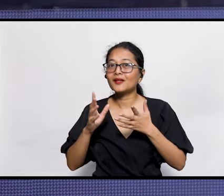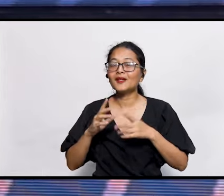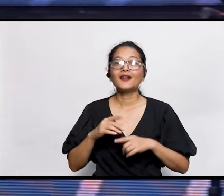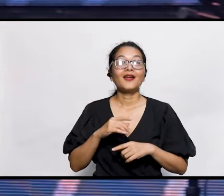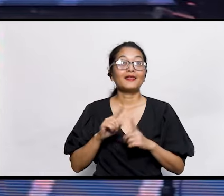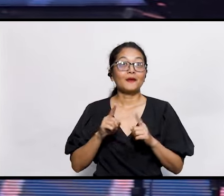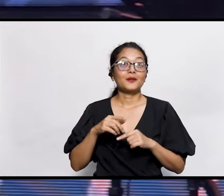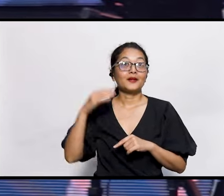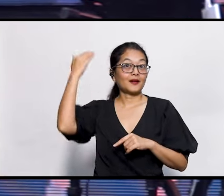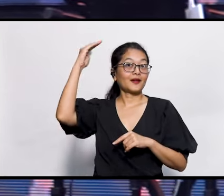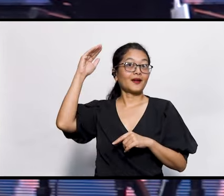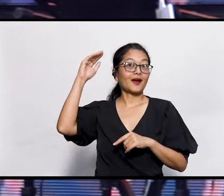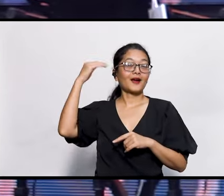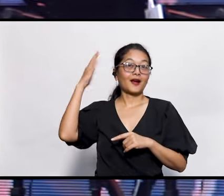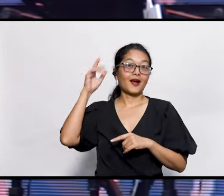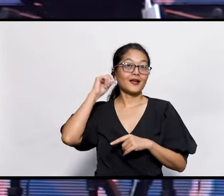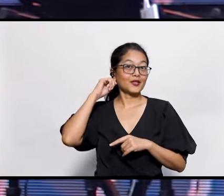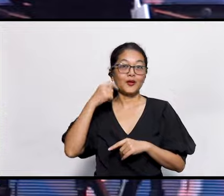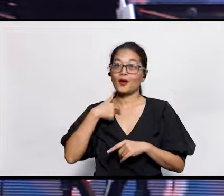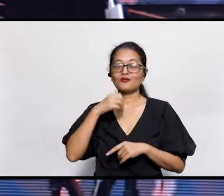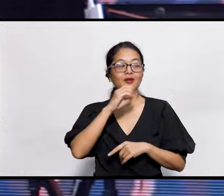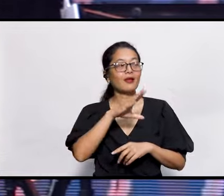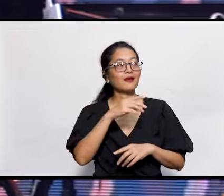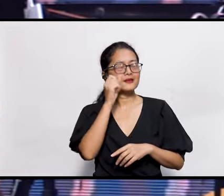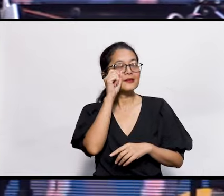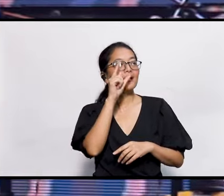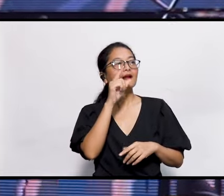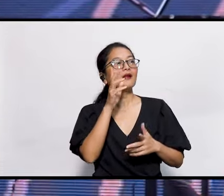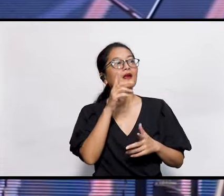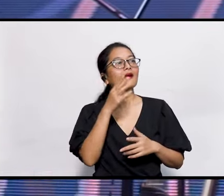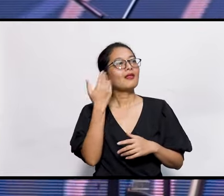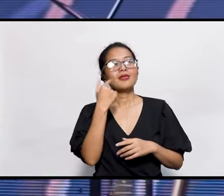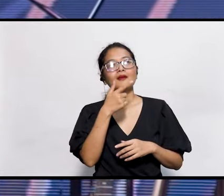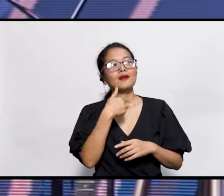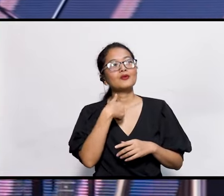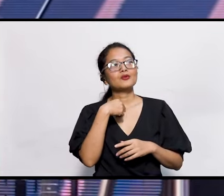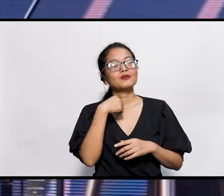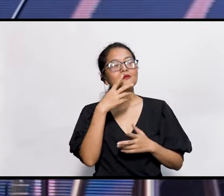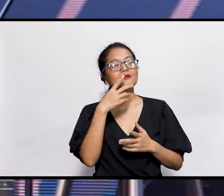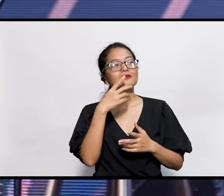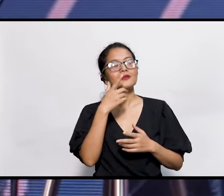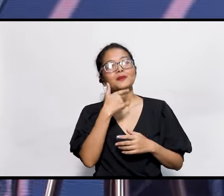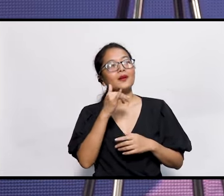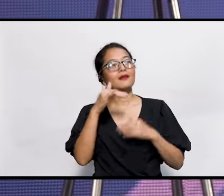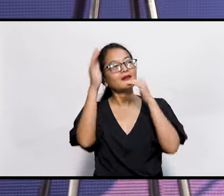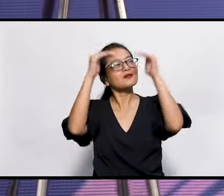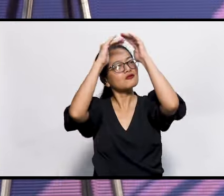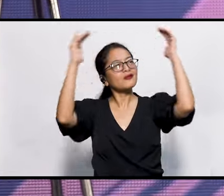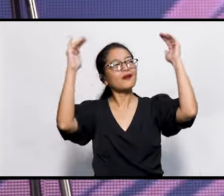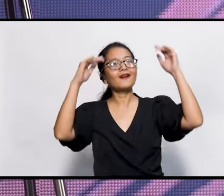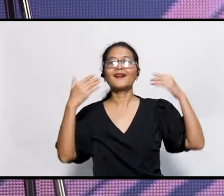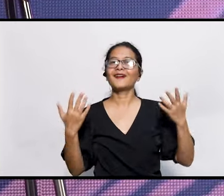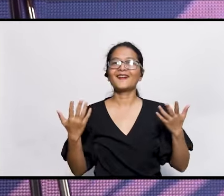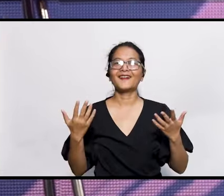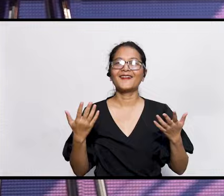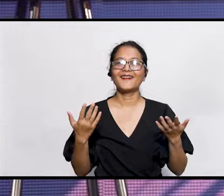ke surga wow luar biasa Berapa banyak Mau dibawa Tuhan ke surga Let Me See Your Hand not now